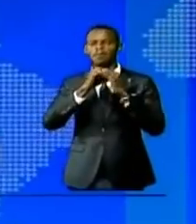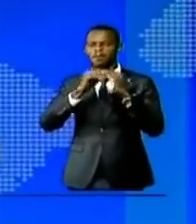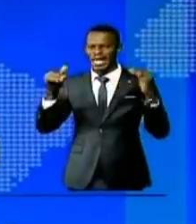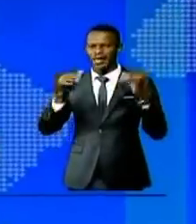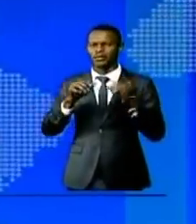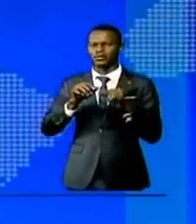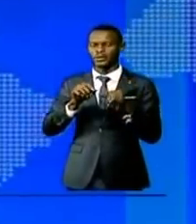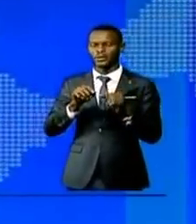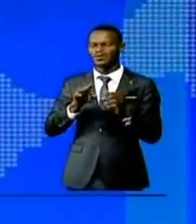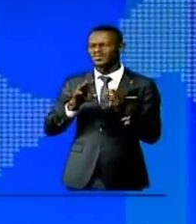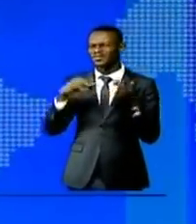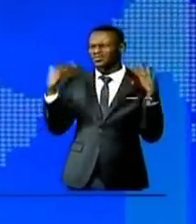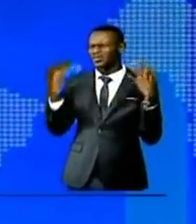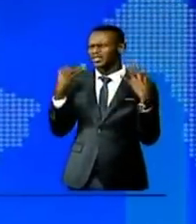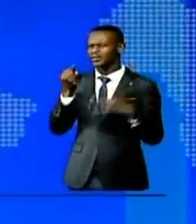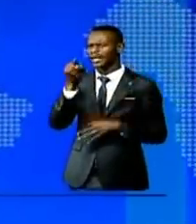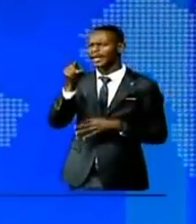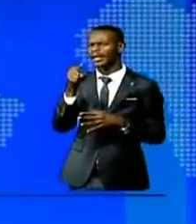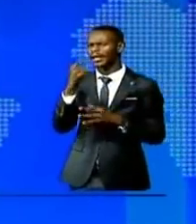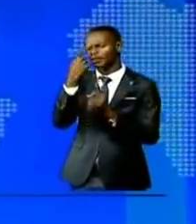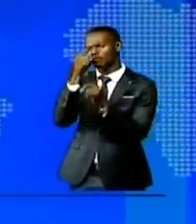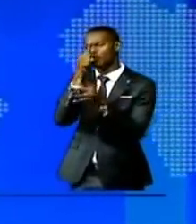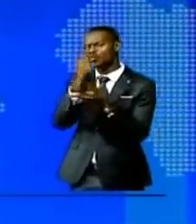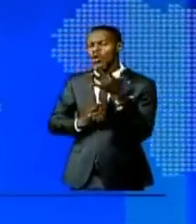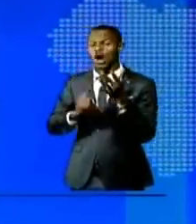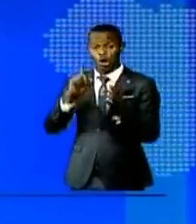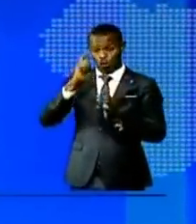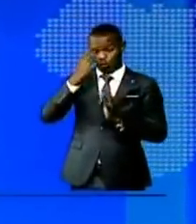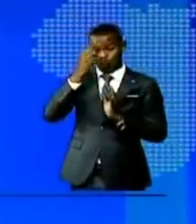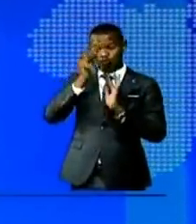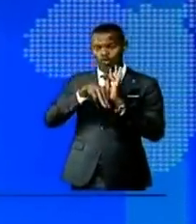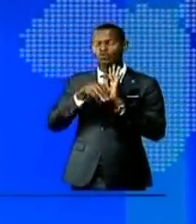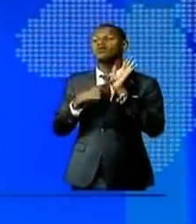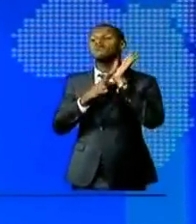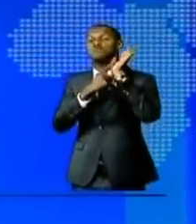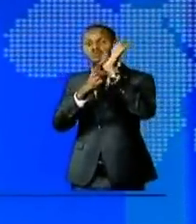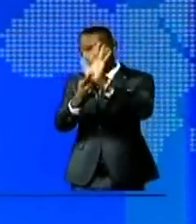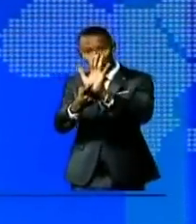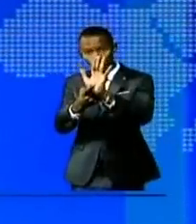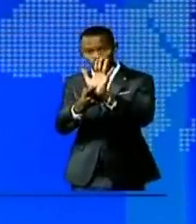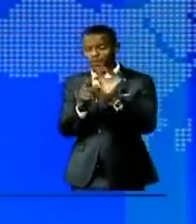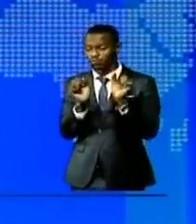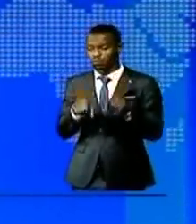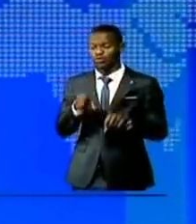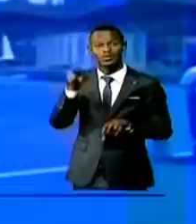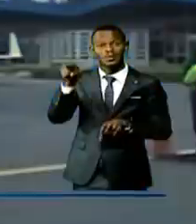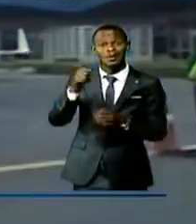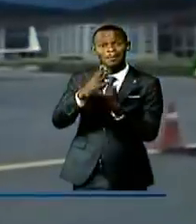d'exposer la face du monde, les côtés positifs dans cette partie du pays.